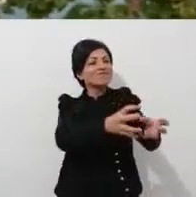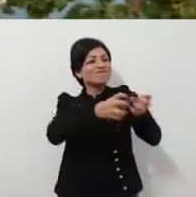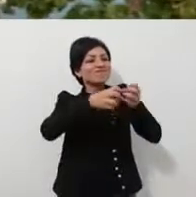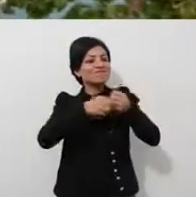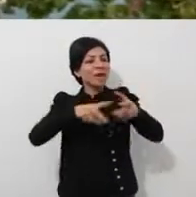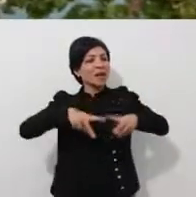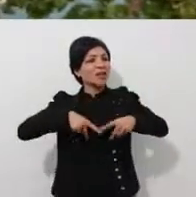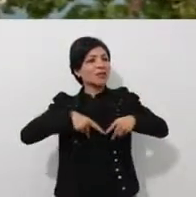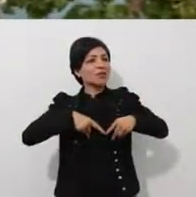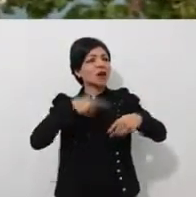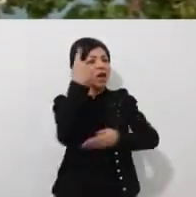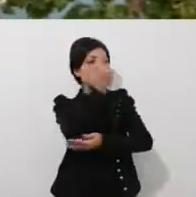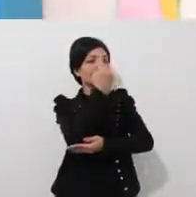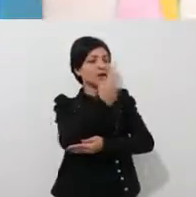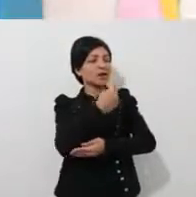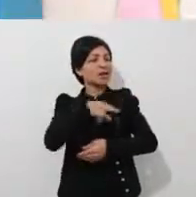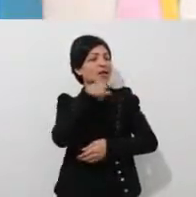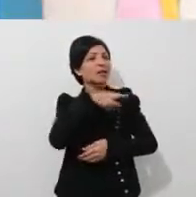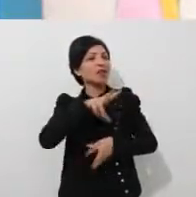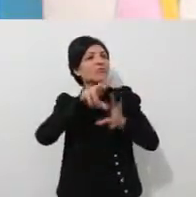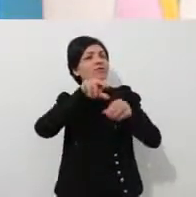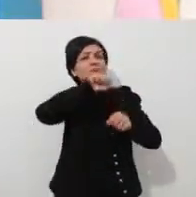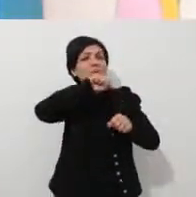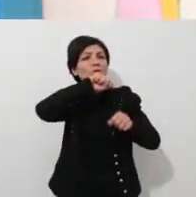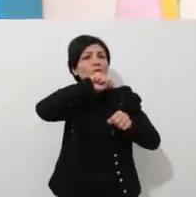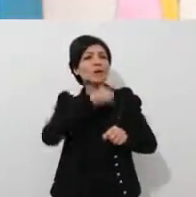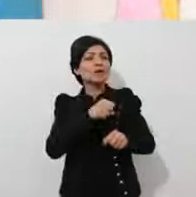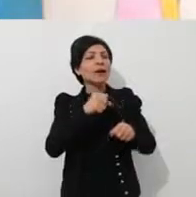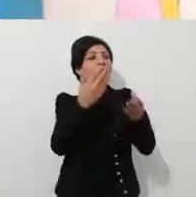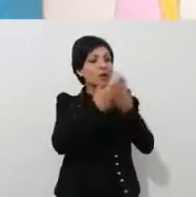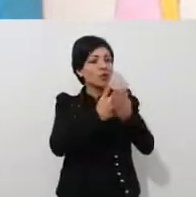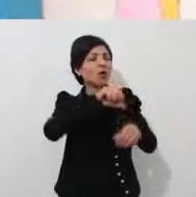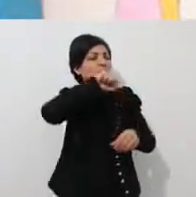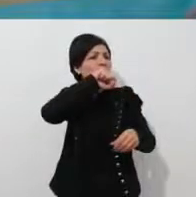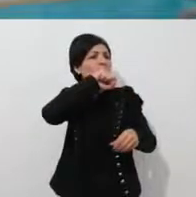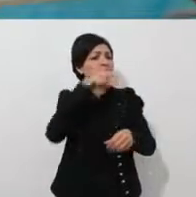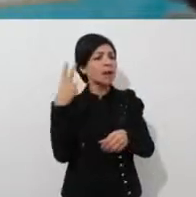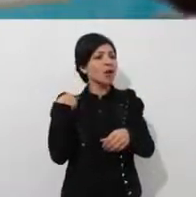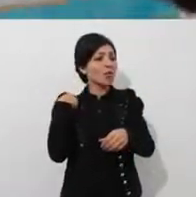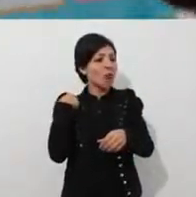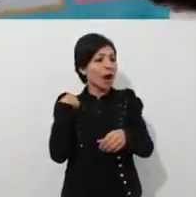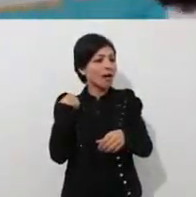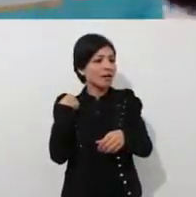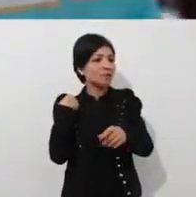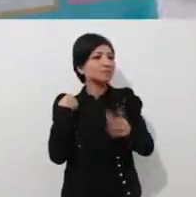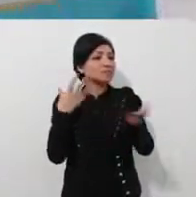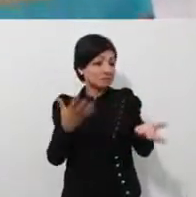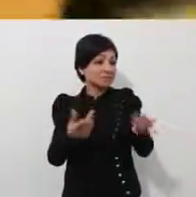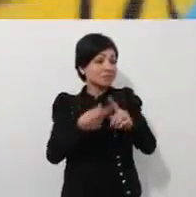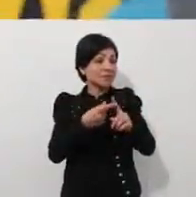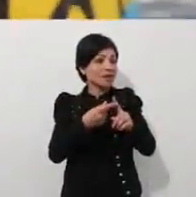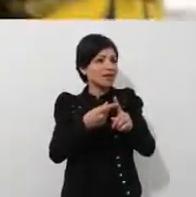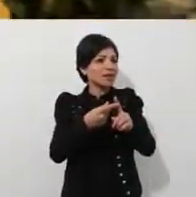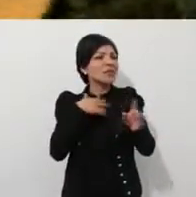من القوقعة اللي كانت عايشتها. تولي تحب المدرسة أول حاجة، معناتها تحب المعلم الخاطر المعلم، معناتها تحب المعلم،